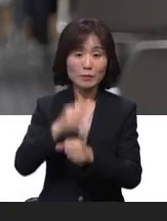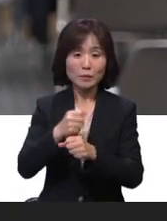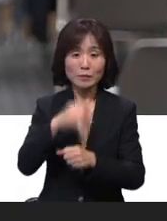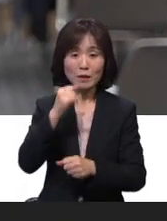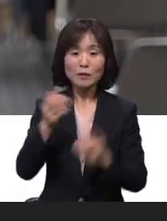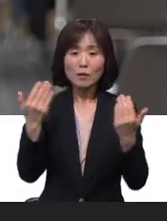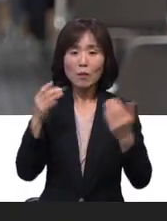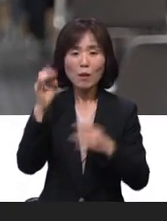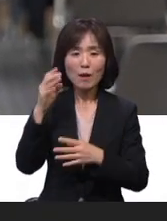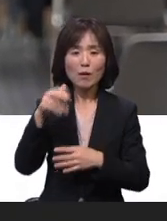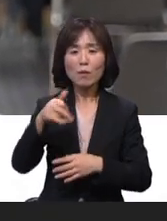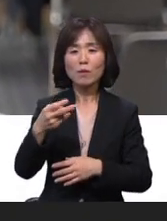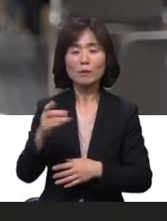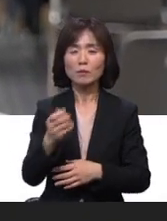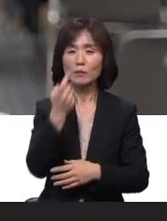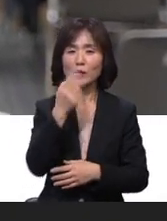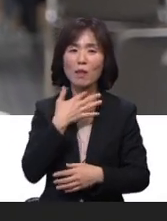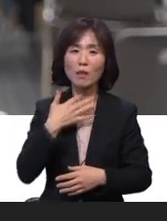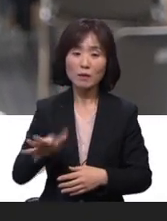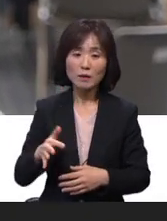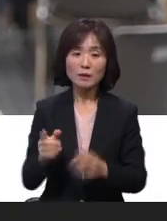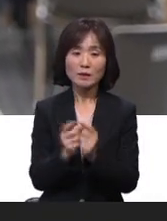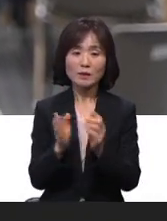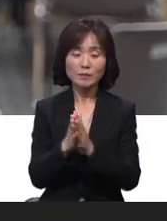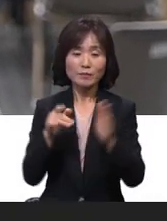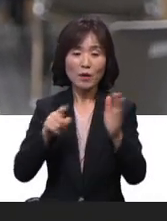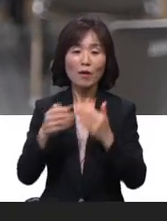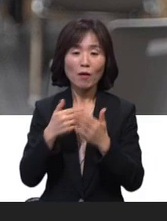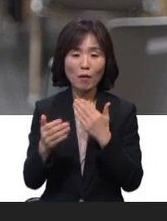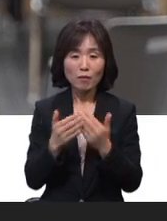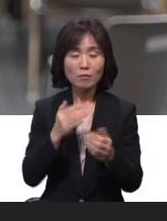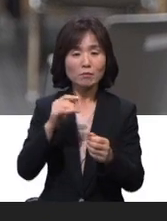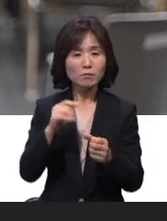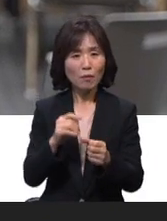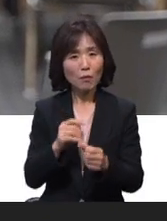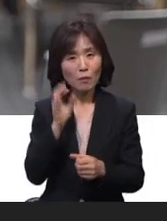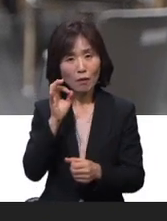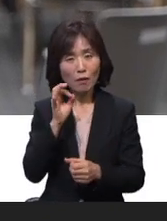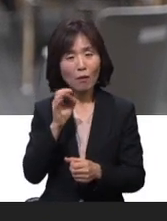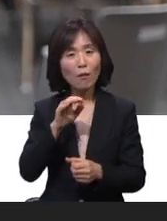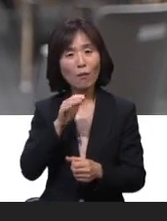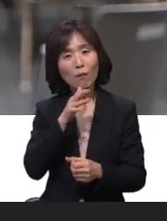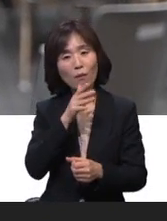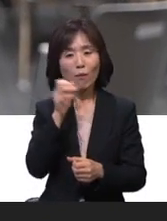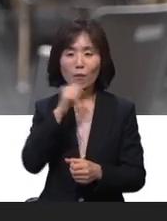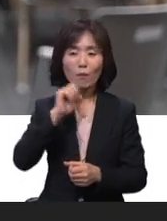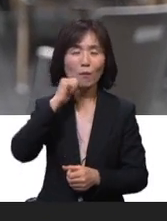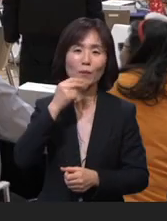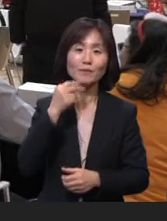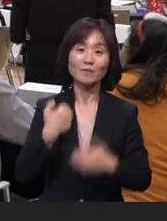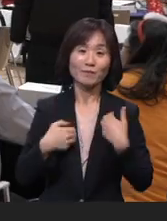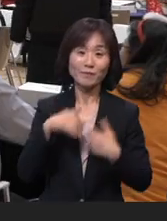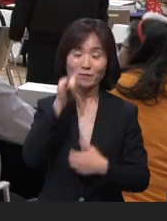배우는 게 없지만 여기 실제로 와서 경험을 한번 해보니까 그렇게 어렵진 않았고 되게 재밌었어요.